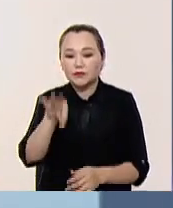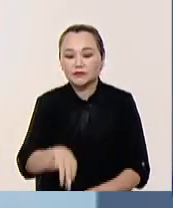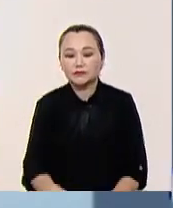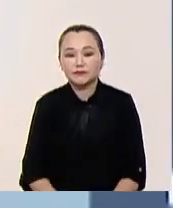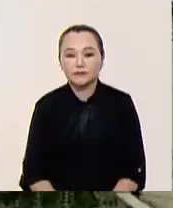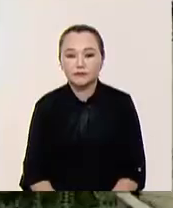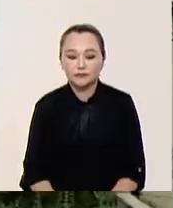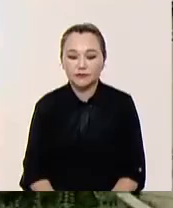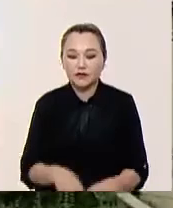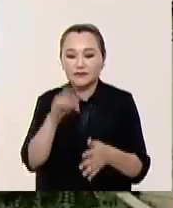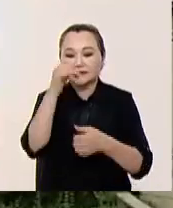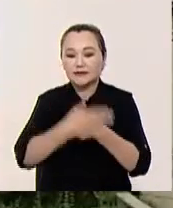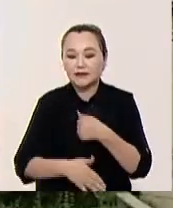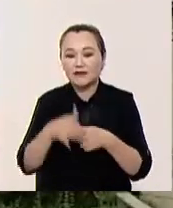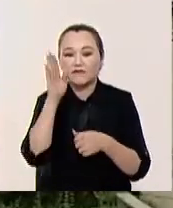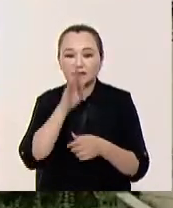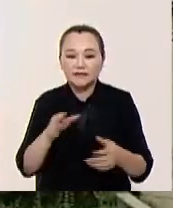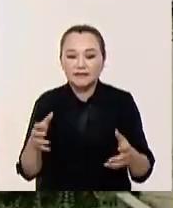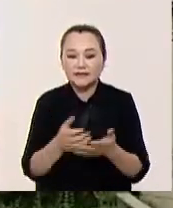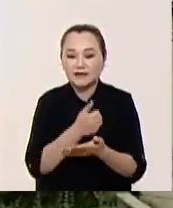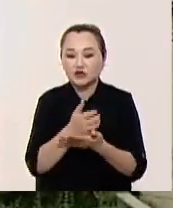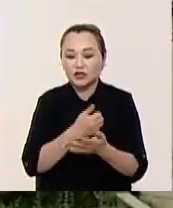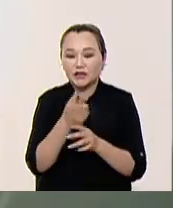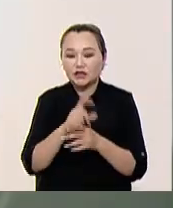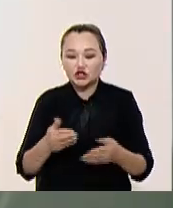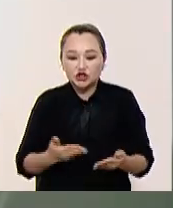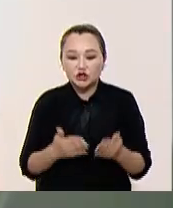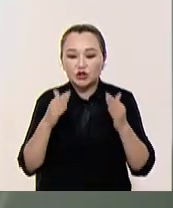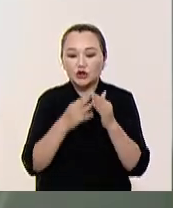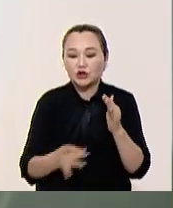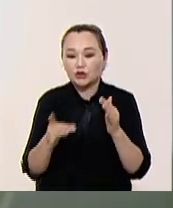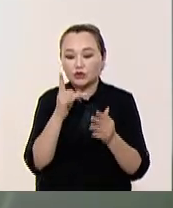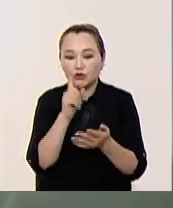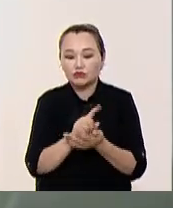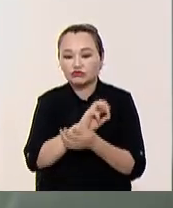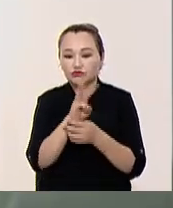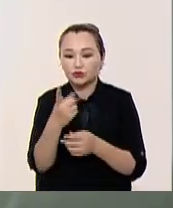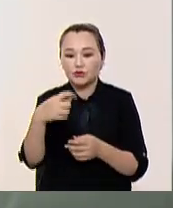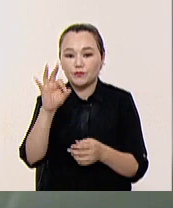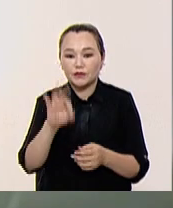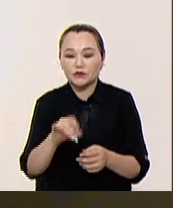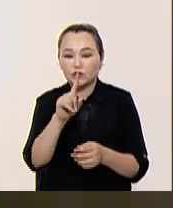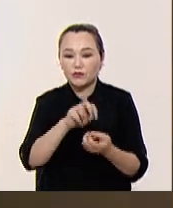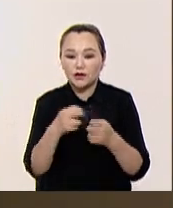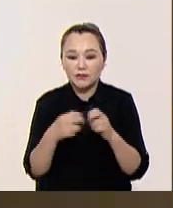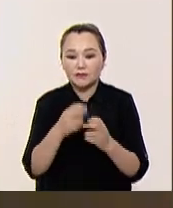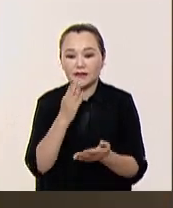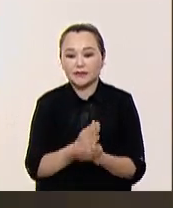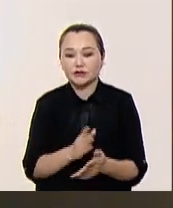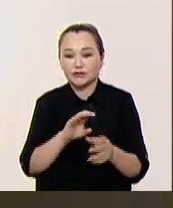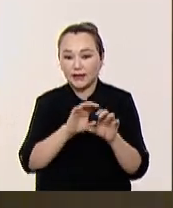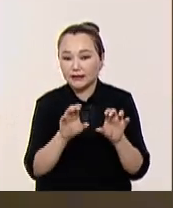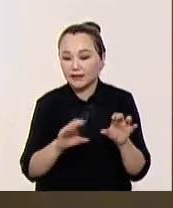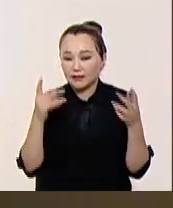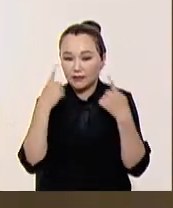40%. Централизованным водоснабжением жители региона обеспечены почти на все 100%. Но проблема в том, что